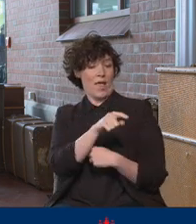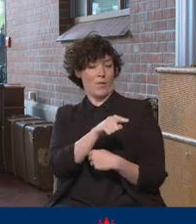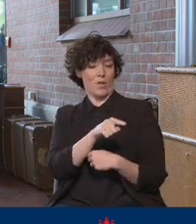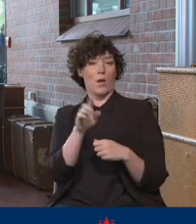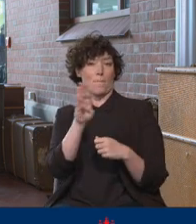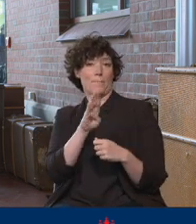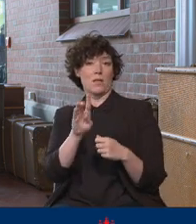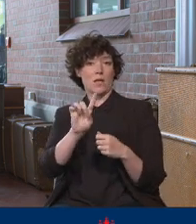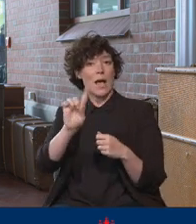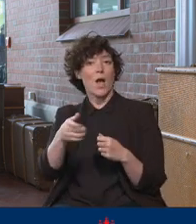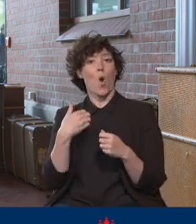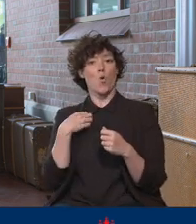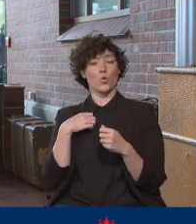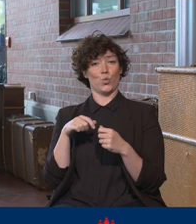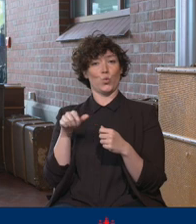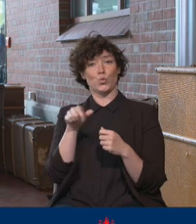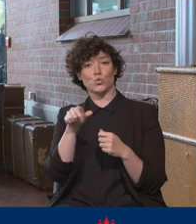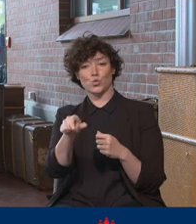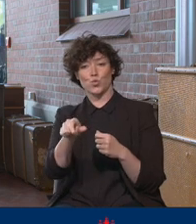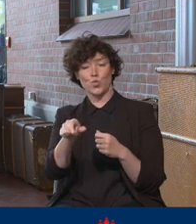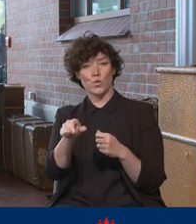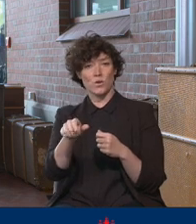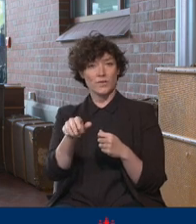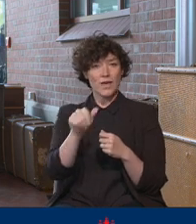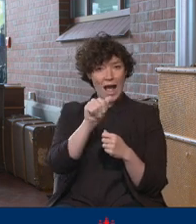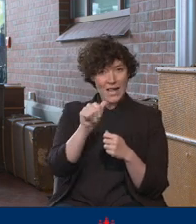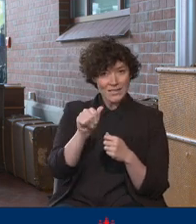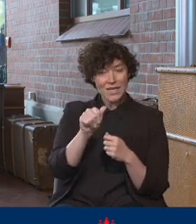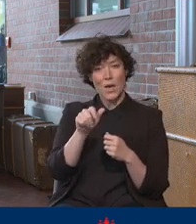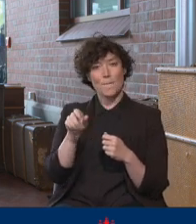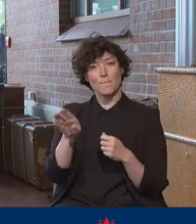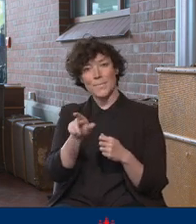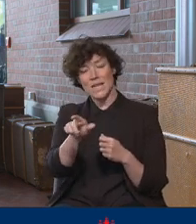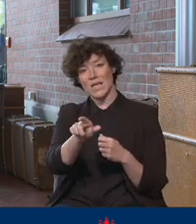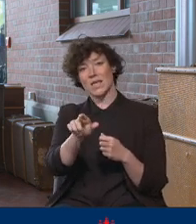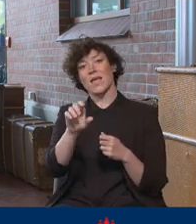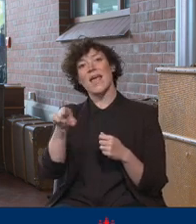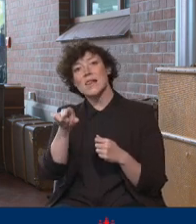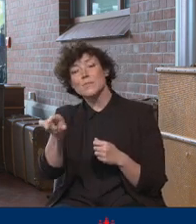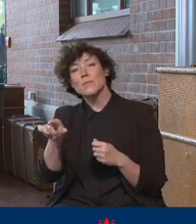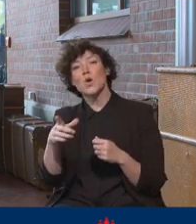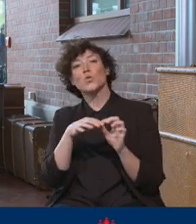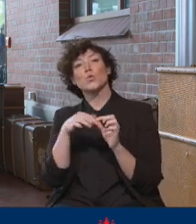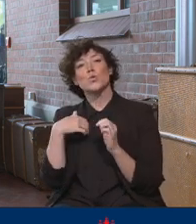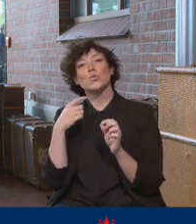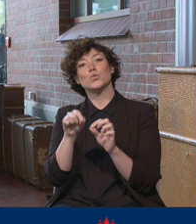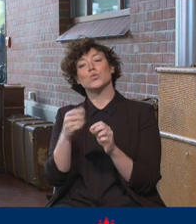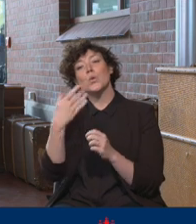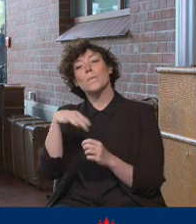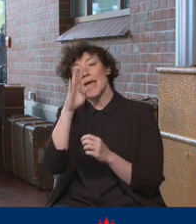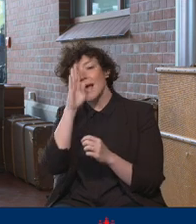der im osten zu sehen dass der als tabelle elbe grünzug der eben diesen stadtteil auch weiter nach norden richtung alster vernetzen